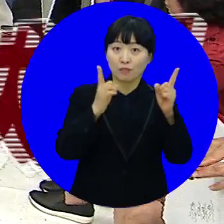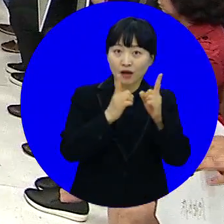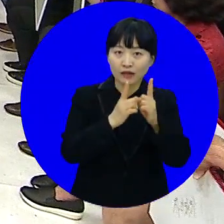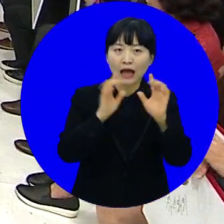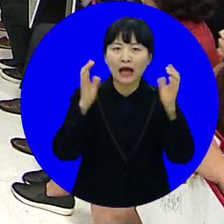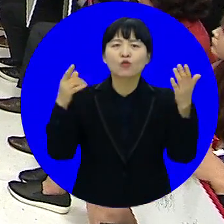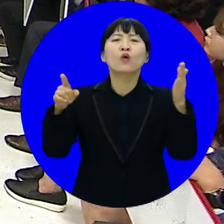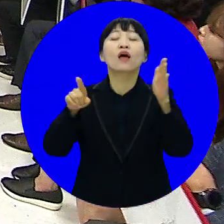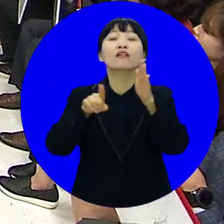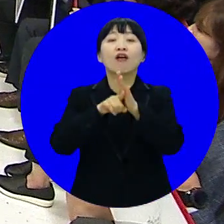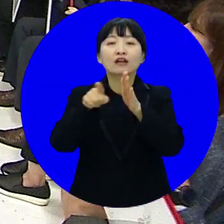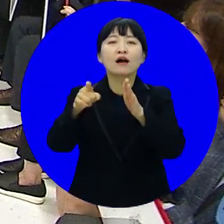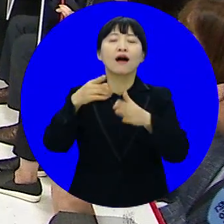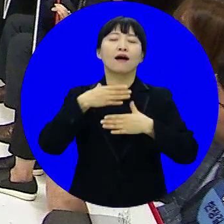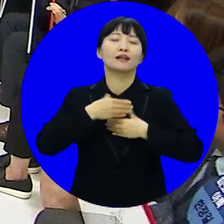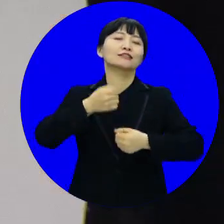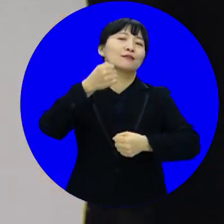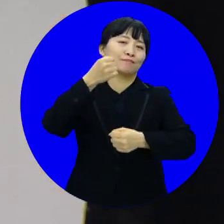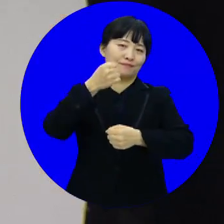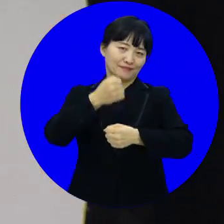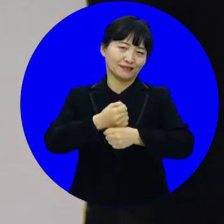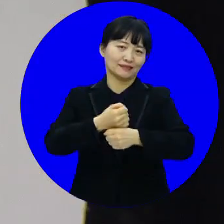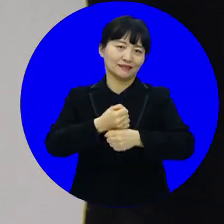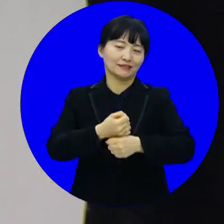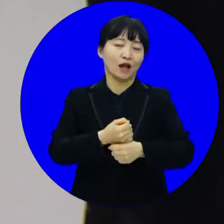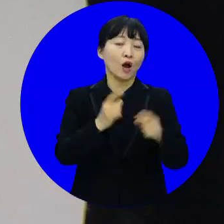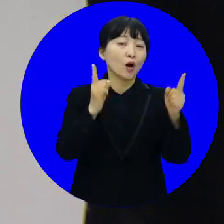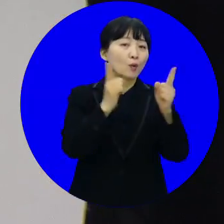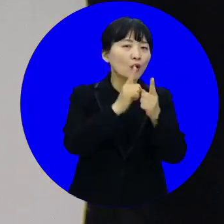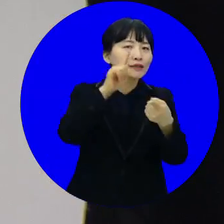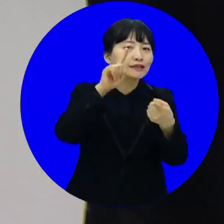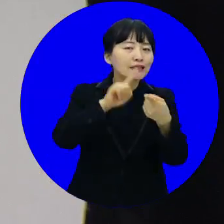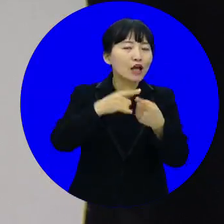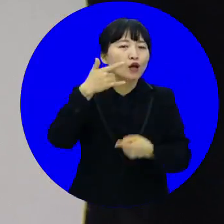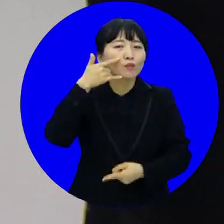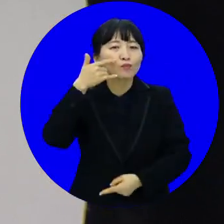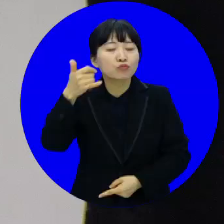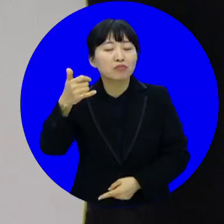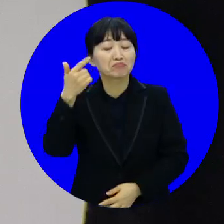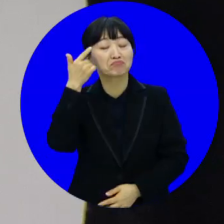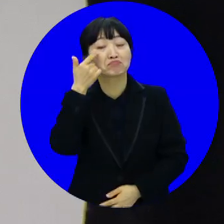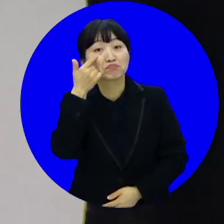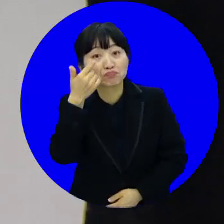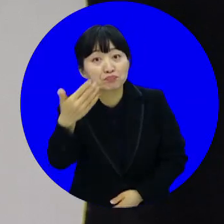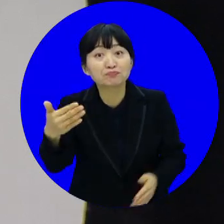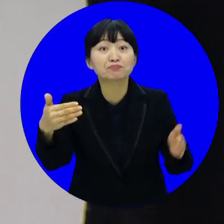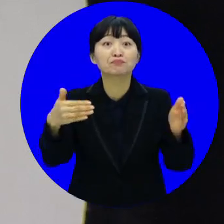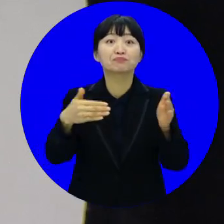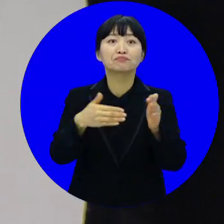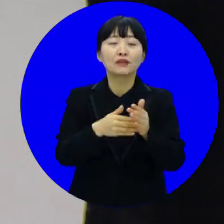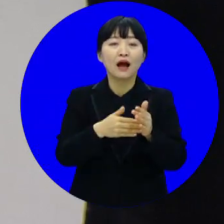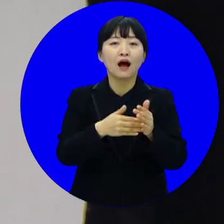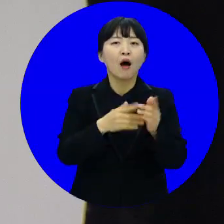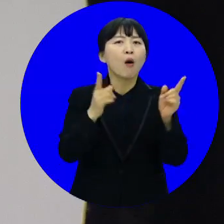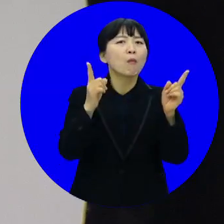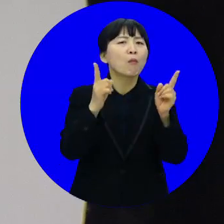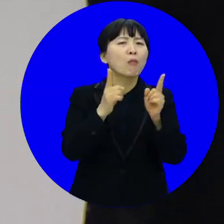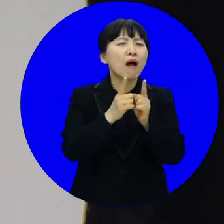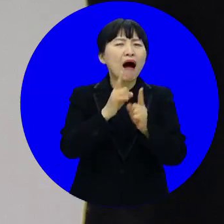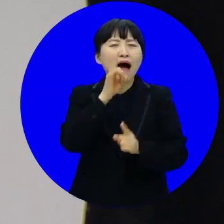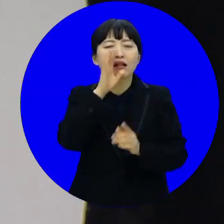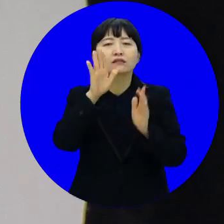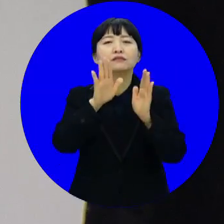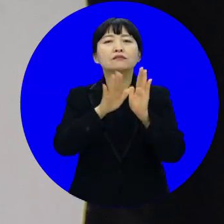아이들을 위한 안전장치다. 그 면접 교섭에 대해서 이제 부모들의 생각을 들어봤는데, 그렇다면 면접 교섭이 잘